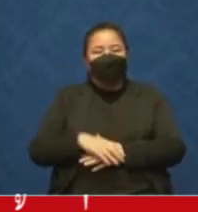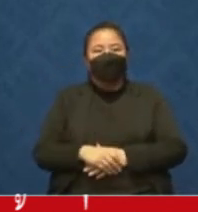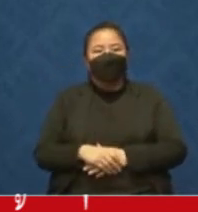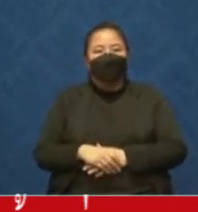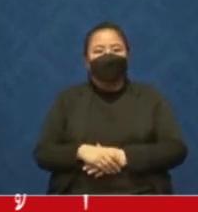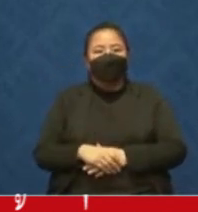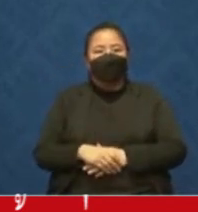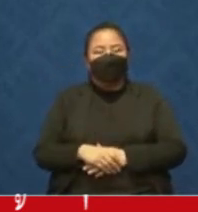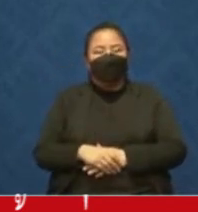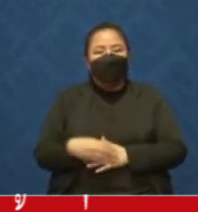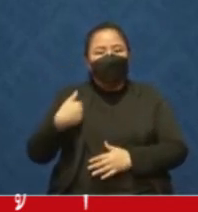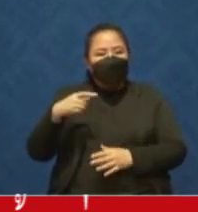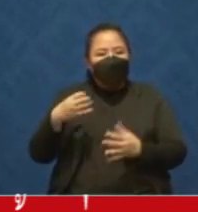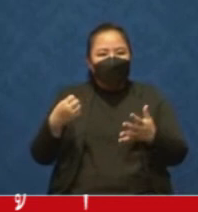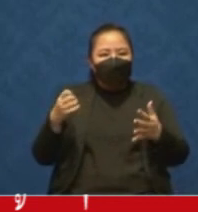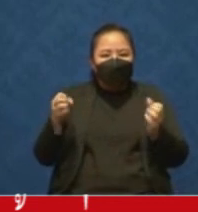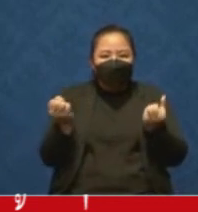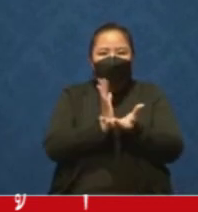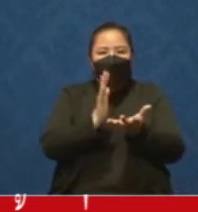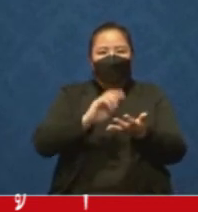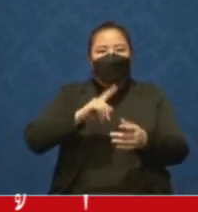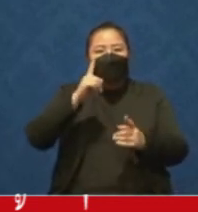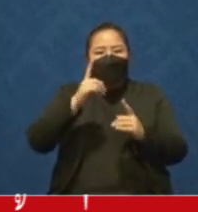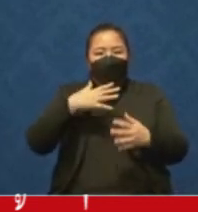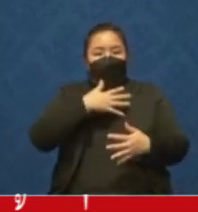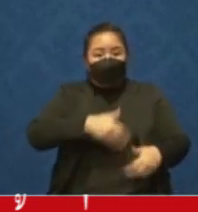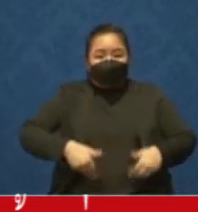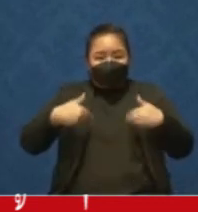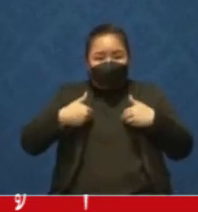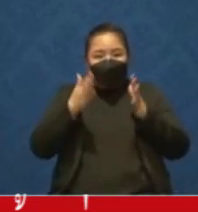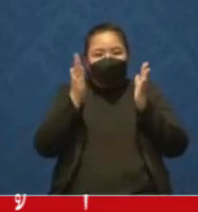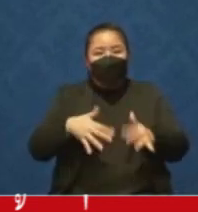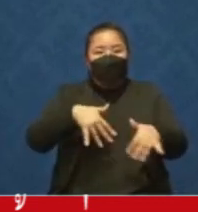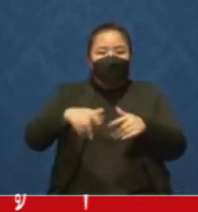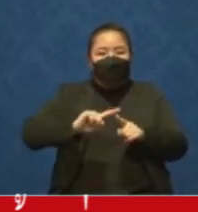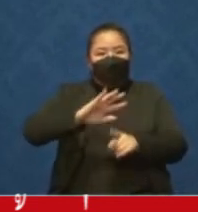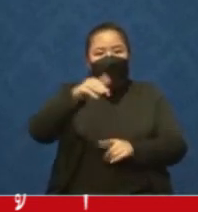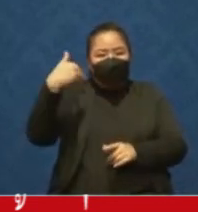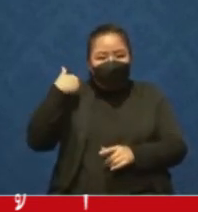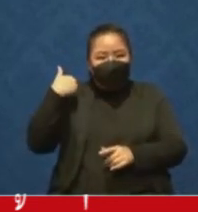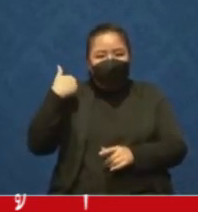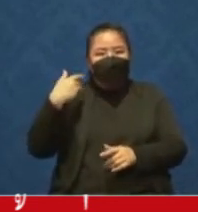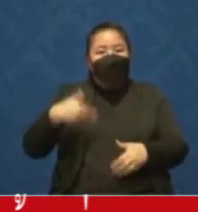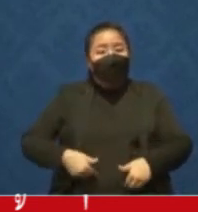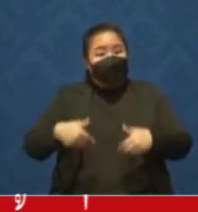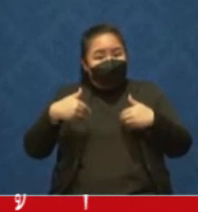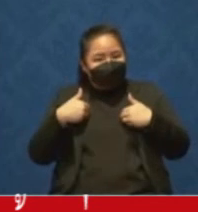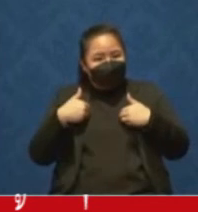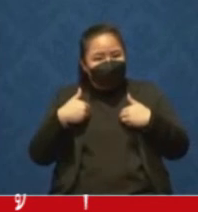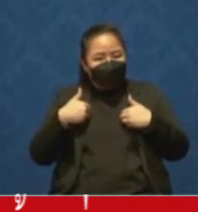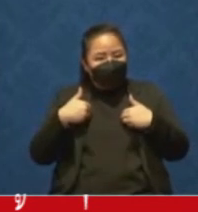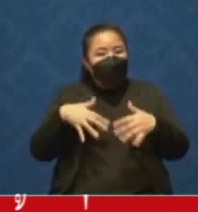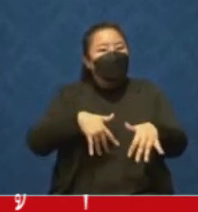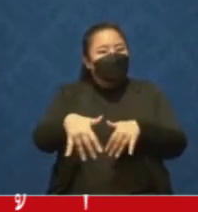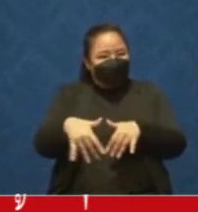เกิดความสูญเสียแ่ชีวิตของประชาชนและเศษฐกิของประเทศชาติเกิดความสูญเสียแ่ชีวิตของประ